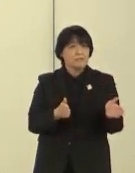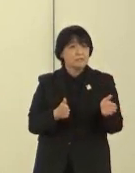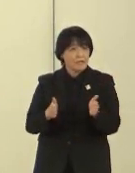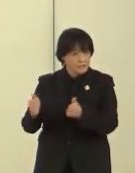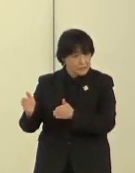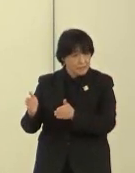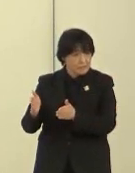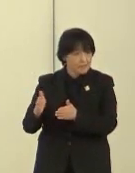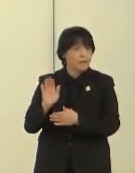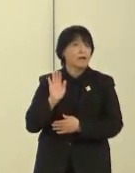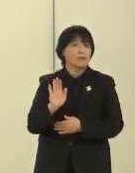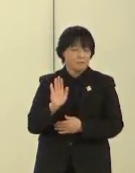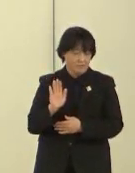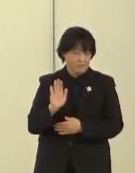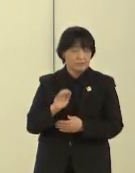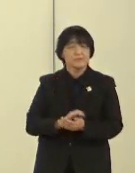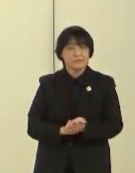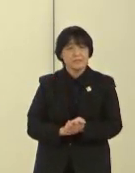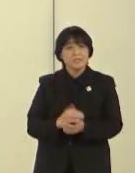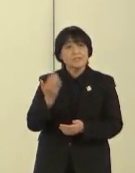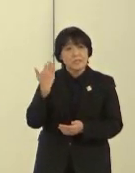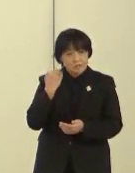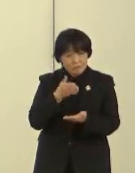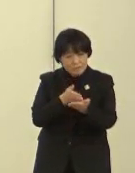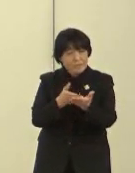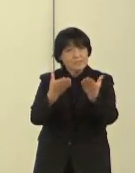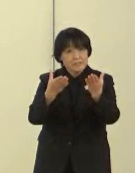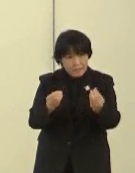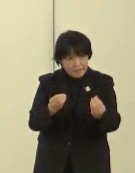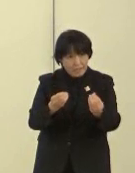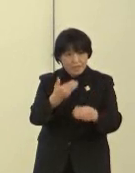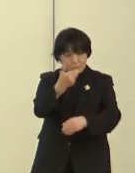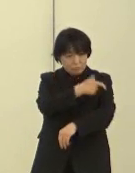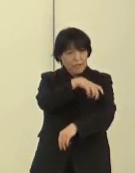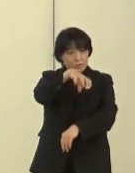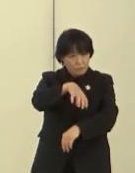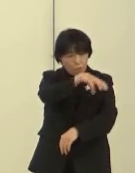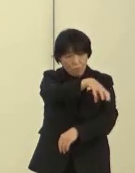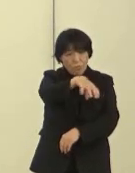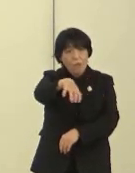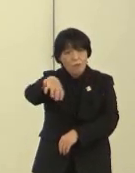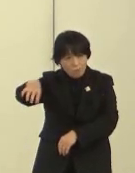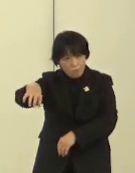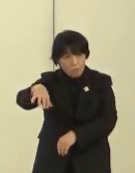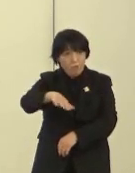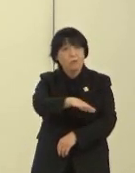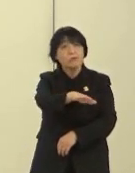ございますので、先ほど申し上げましたように各区役所等では